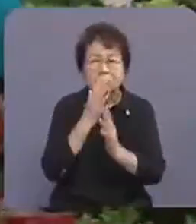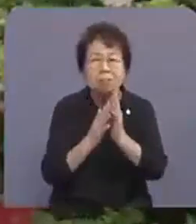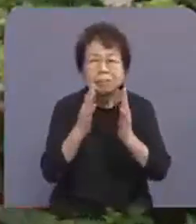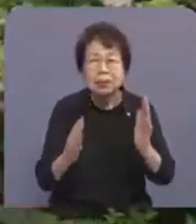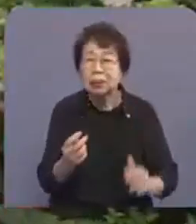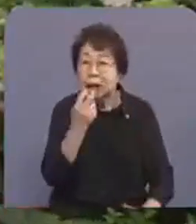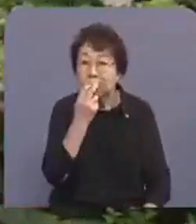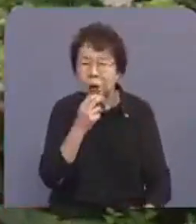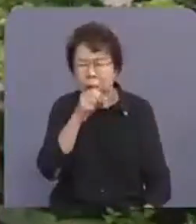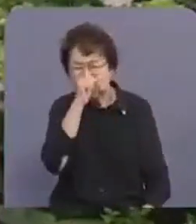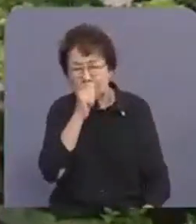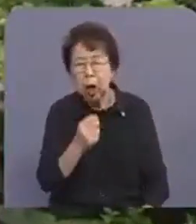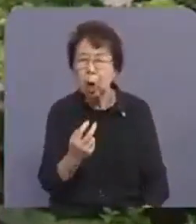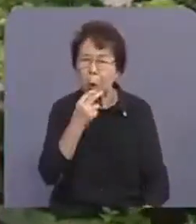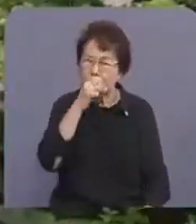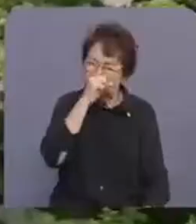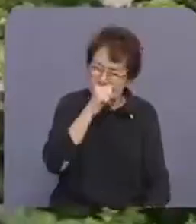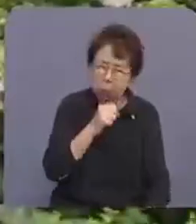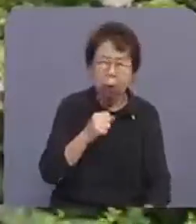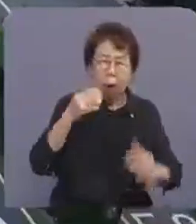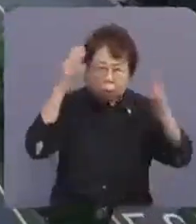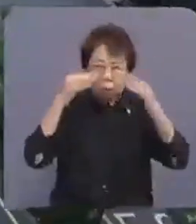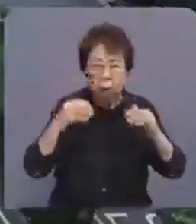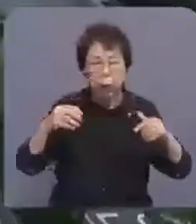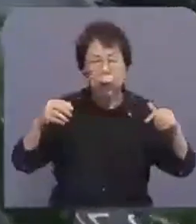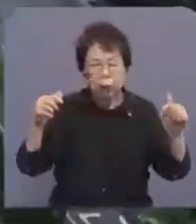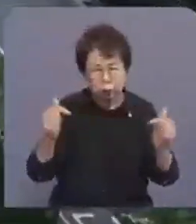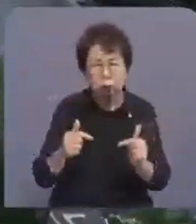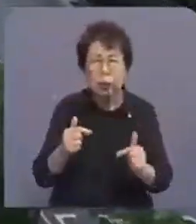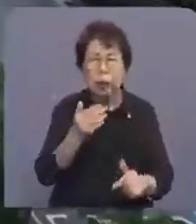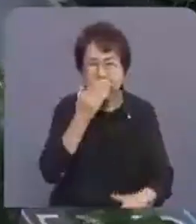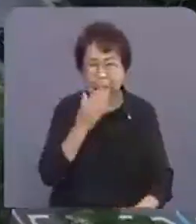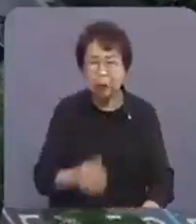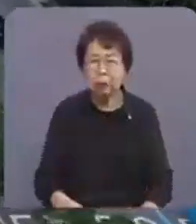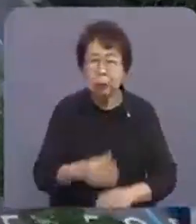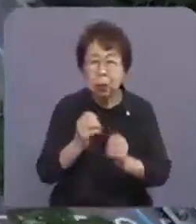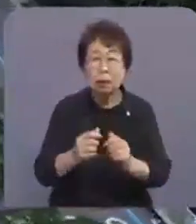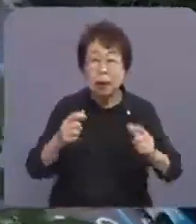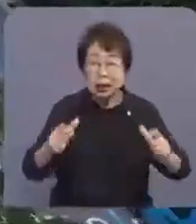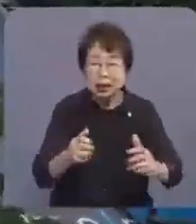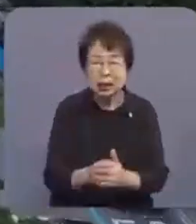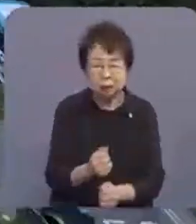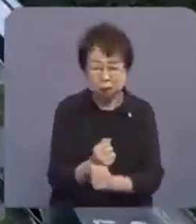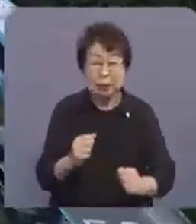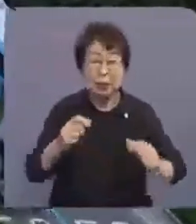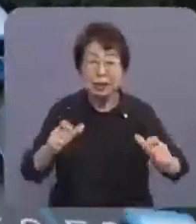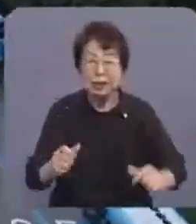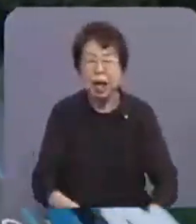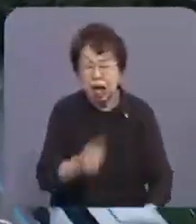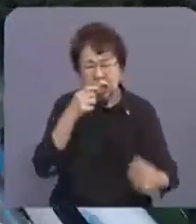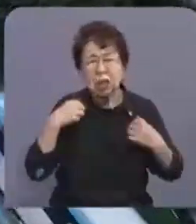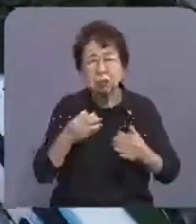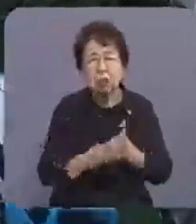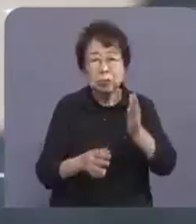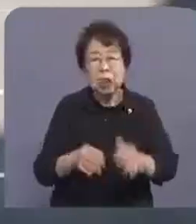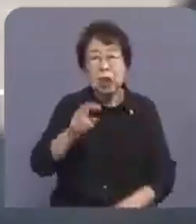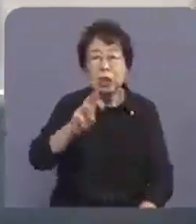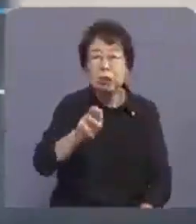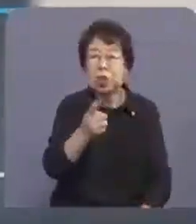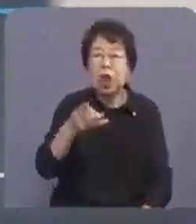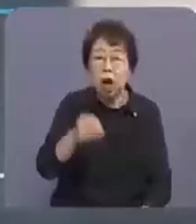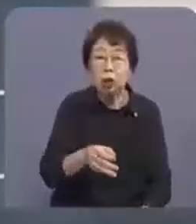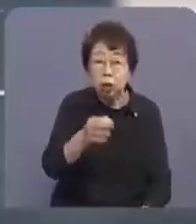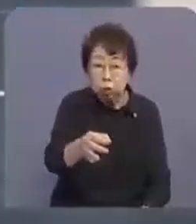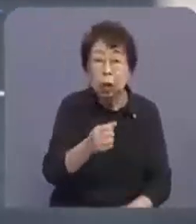있으니까 공기도 좋고 좀 덜 더운 것 같아요. 전체 면적은 1헥타르, 국비와 시비 등 31억 원을